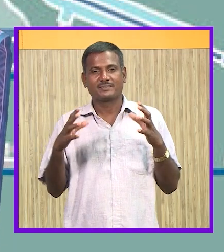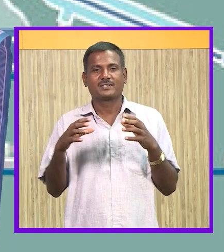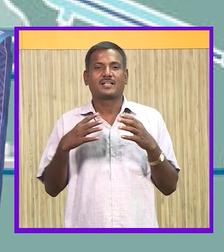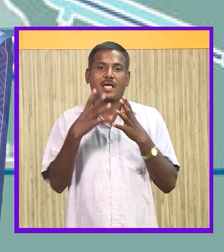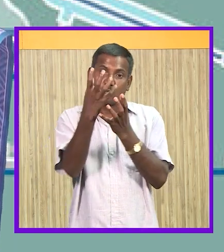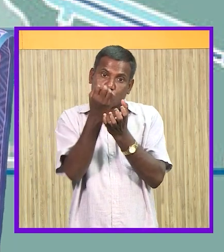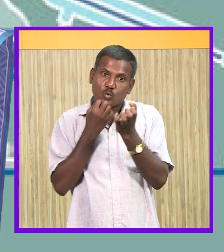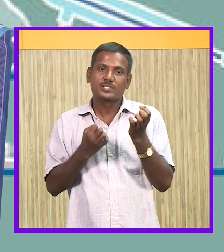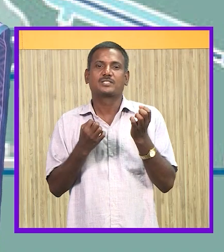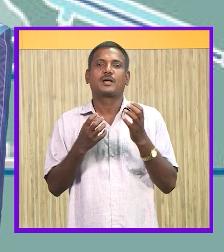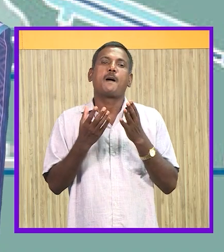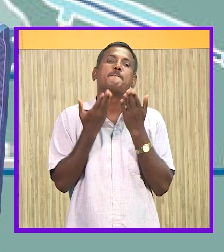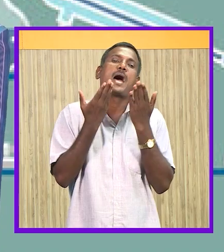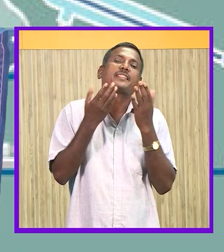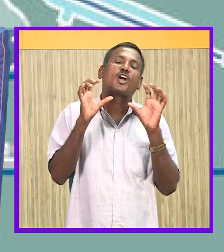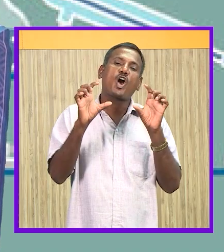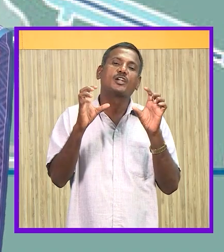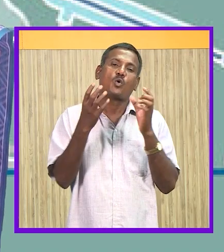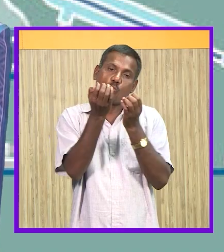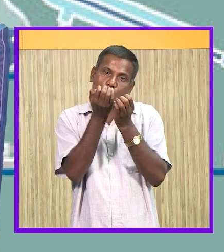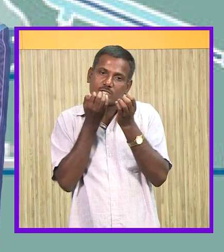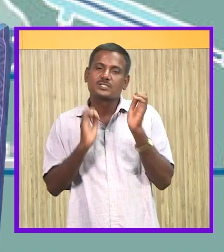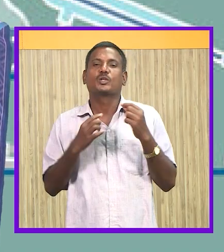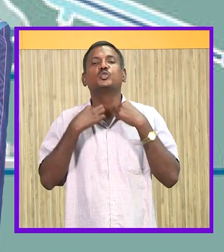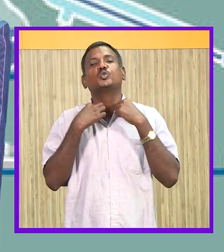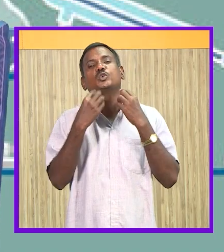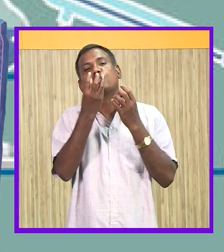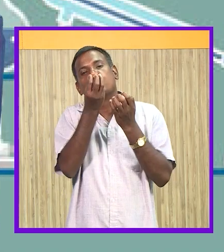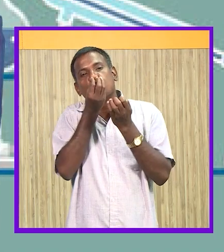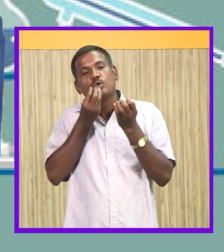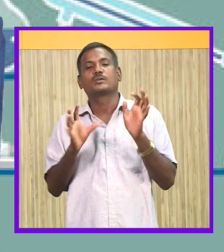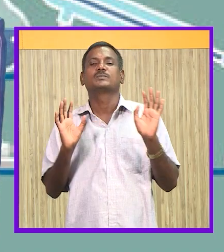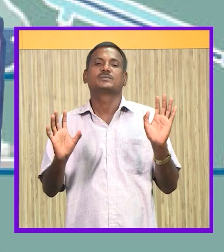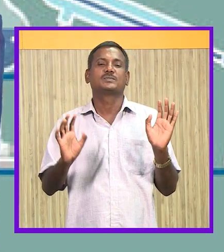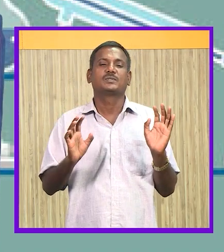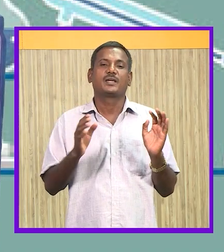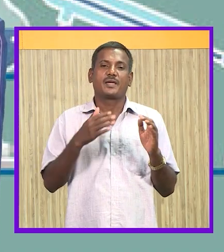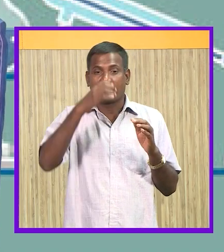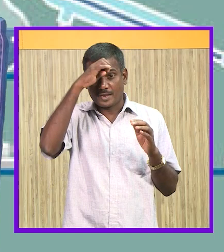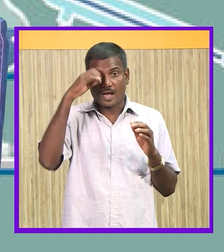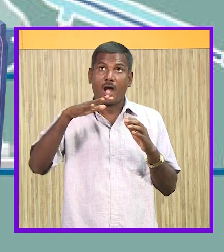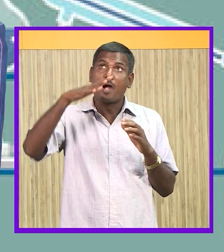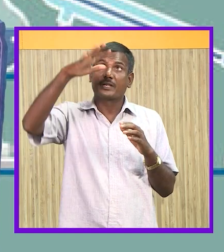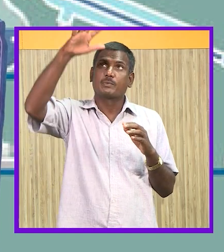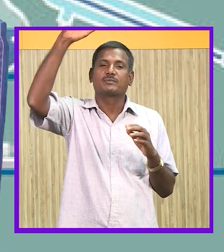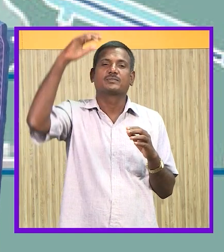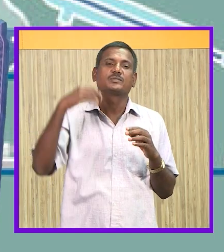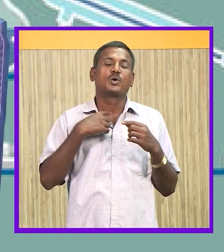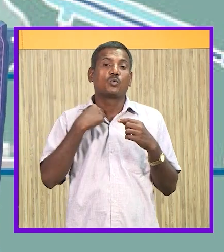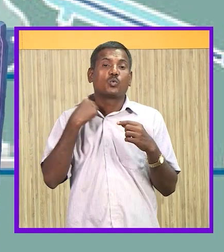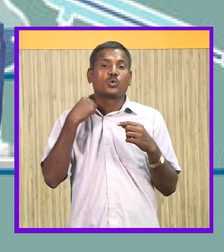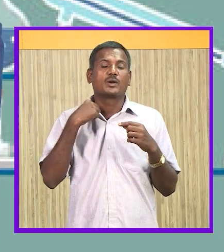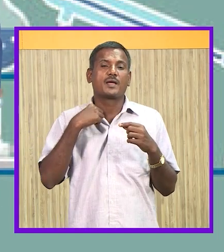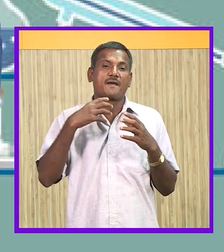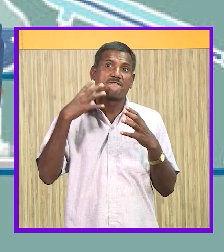அந்த வியர்வையை பருத்தியால் ஆன துணிகள் உறிஞ்சும். அது மட்டும் இல்ல, உருவாகக்கூடிய வியர்வை ஆவியாக்கப்படும் பொழுது நமது